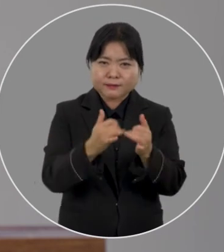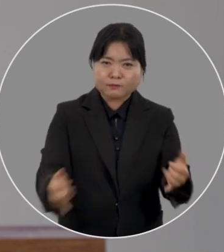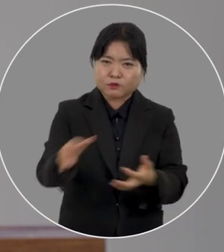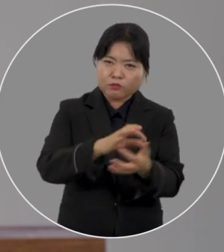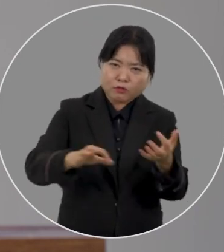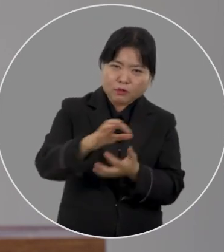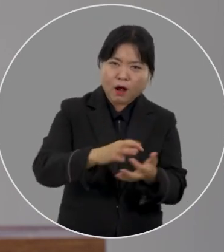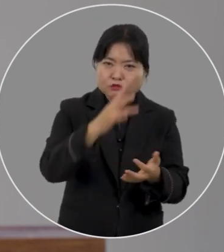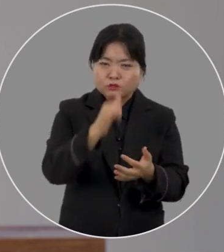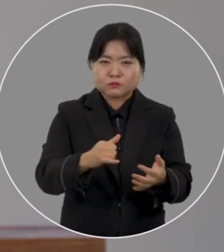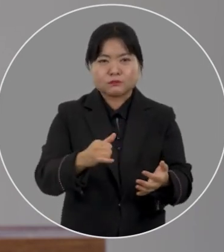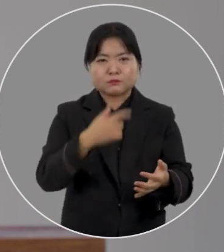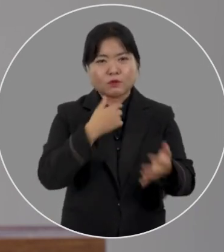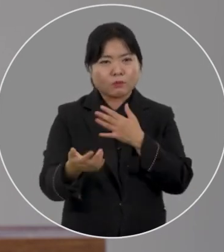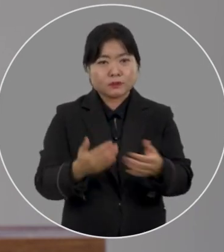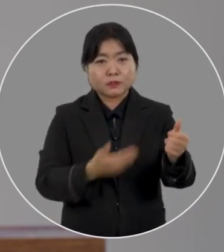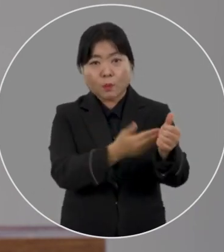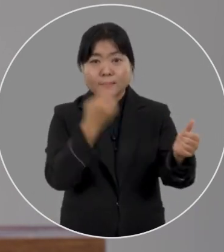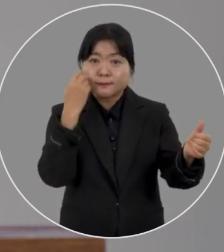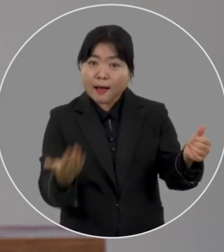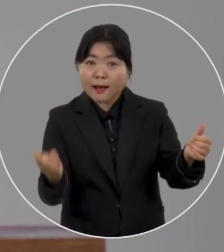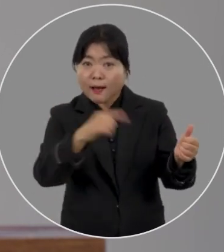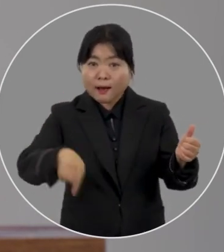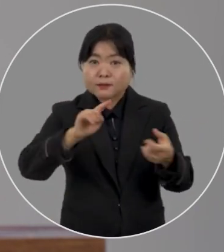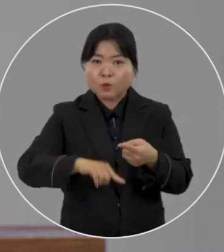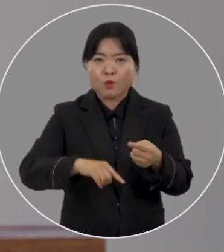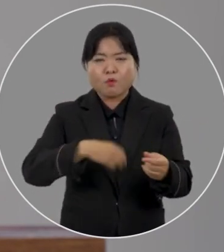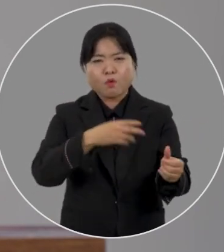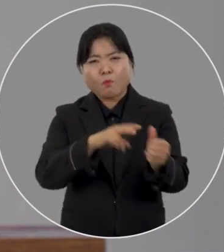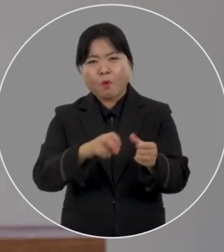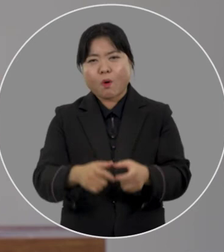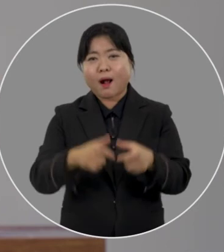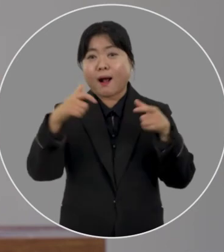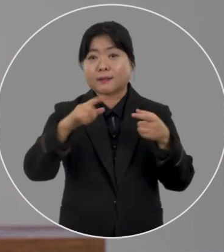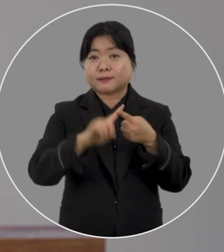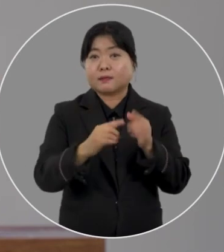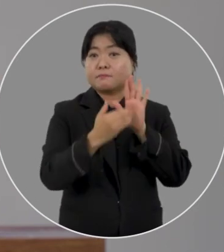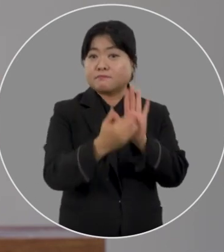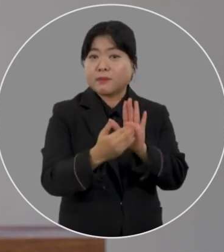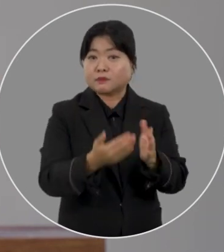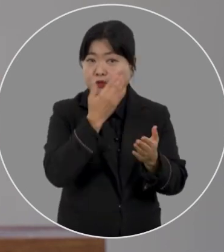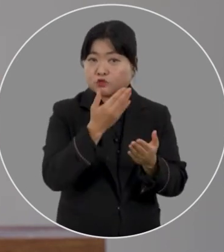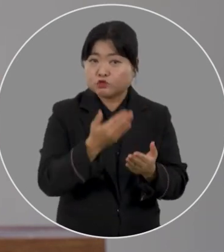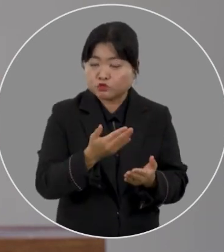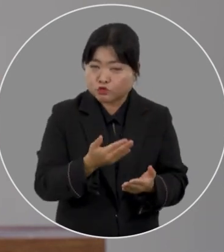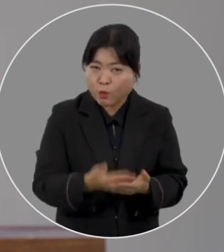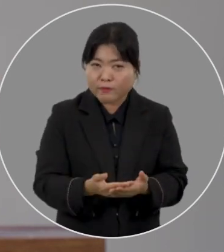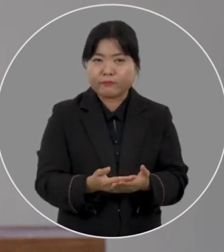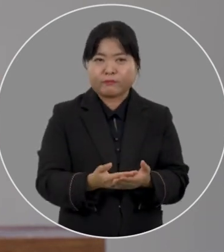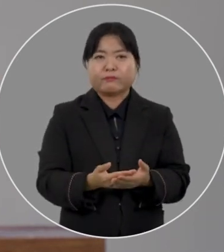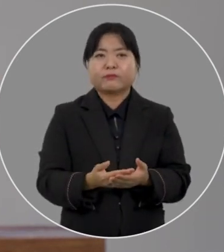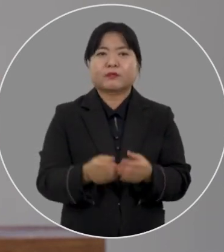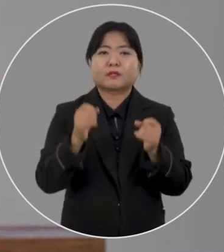섞여 살 수 있었던 경험들을 제공하느냐, 사실 이런 것도 혐오가 확산되는 것을 막는 중요한